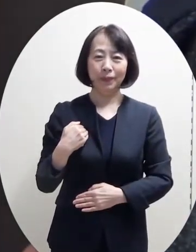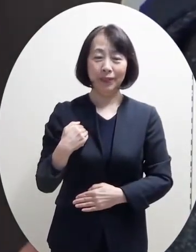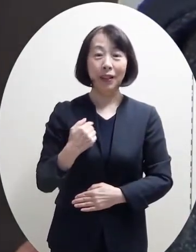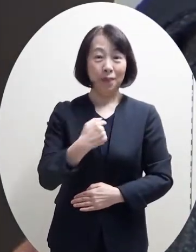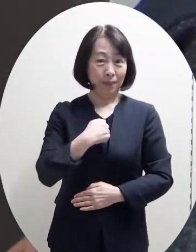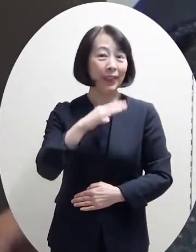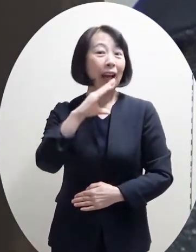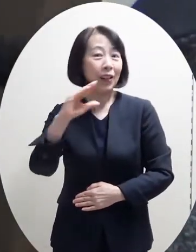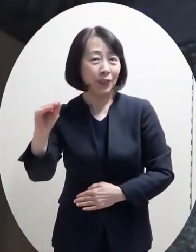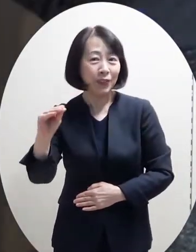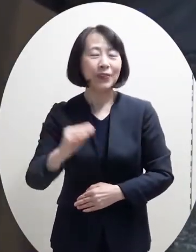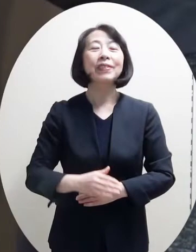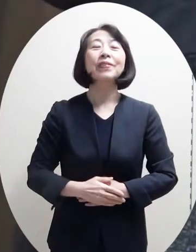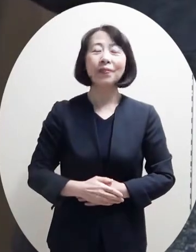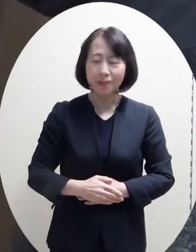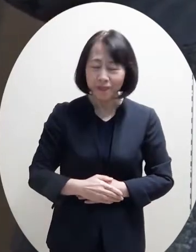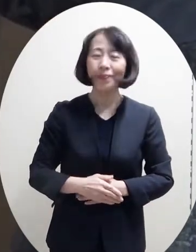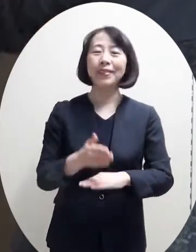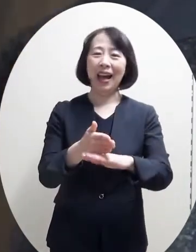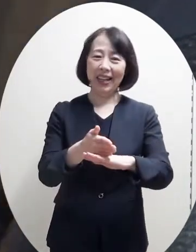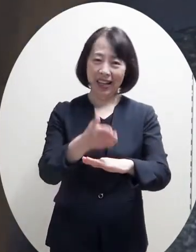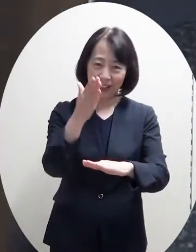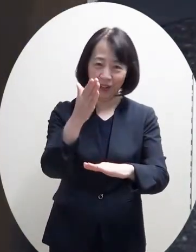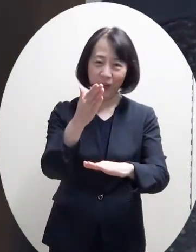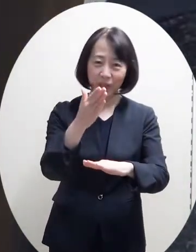あ帰るね。 ありがとう。 はい。